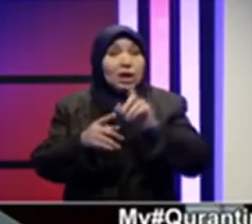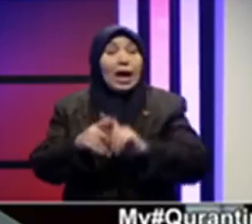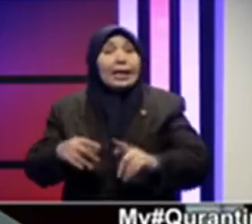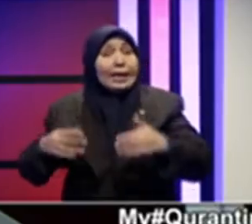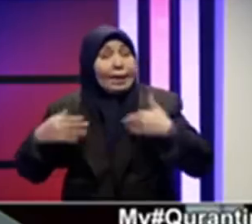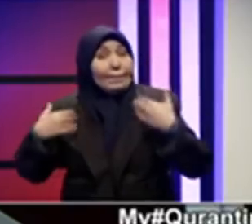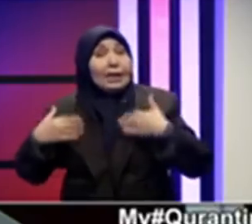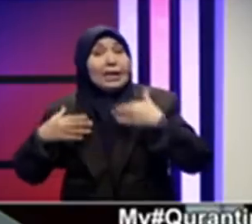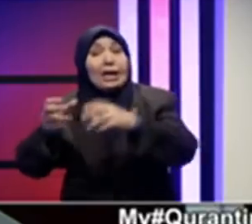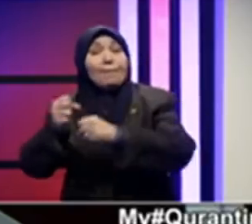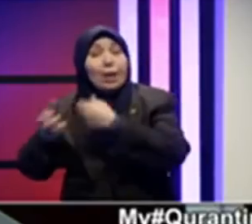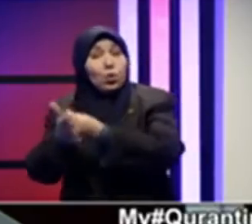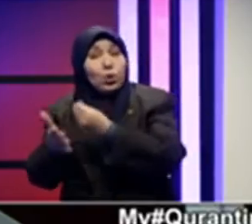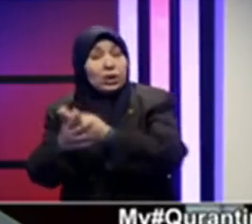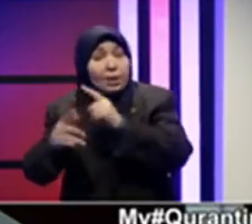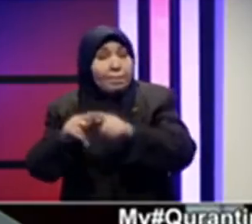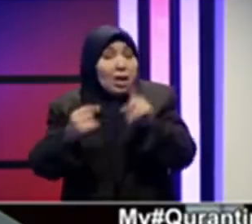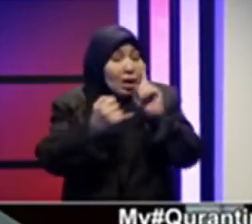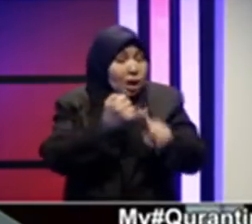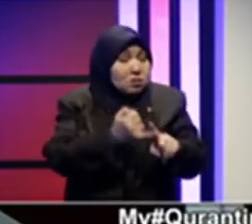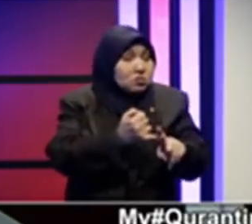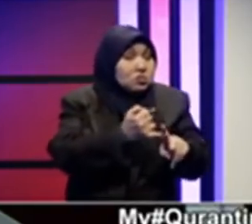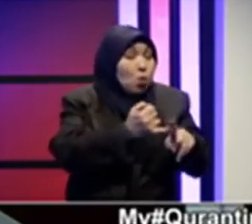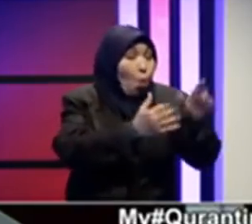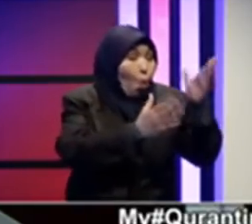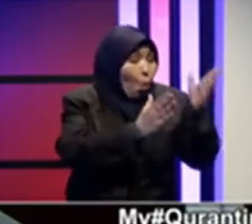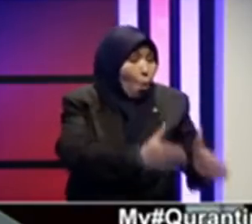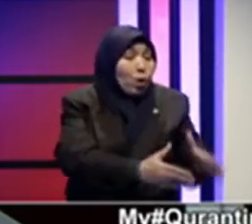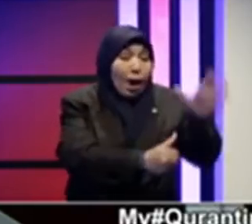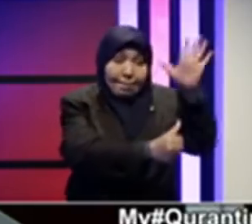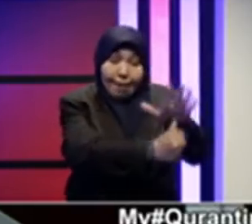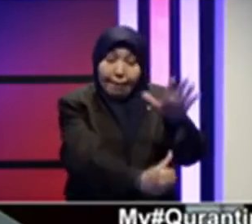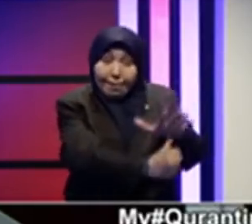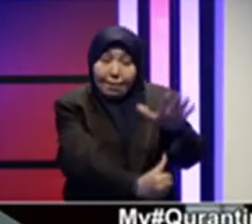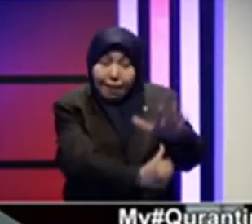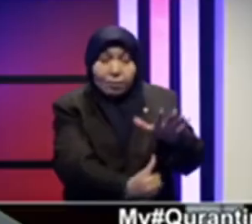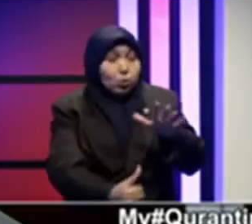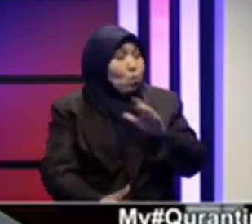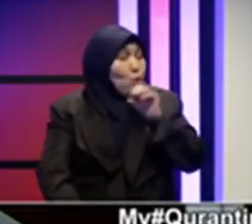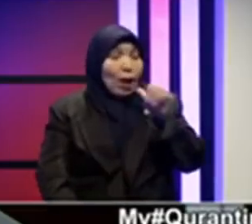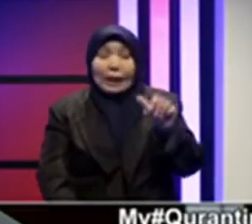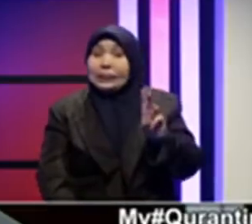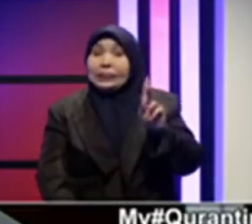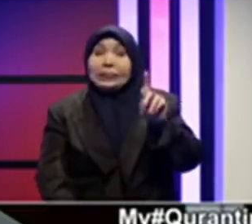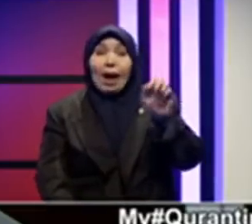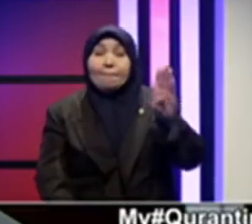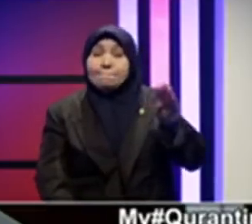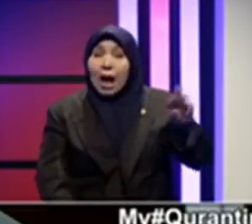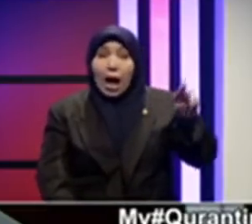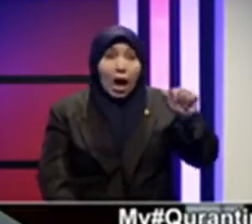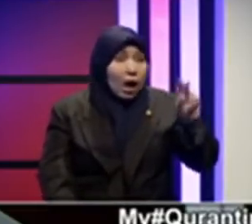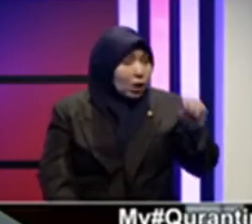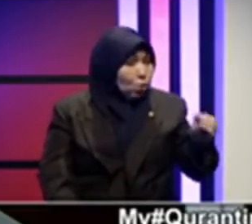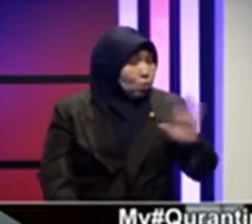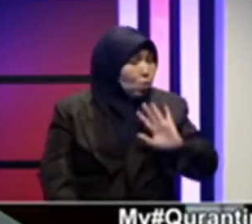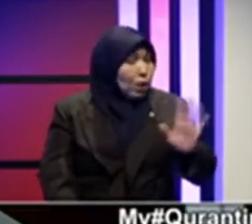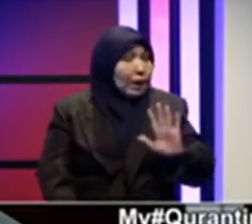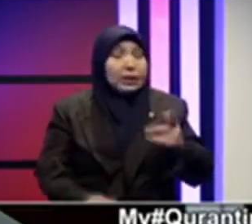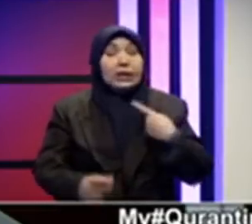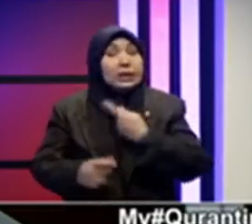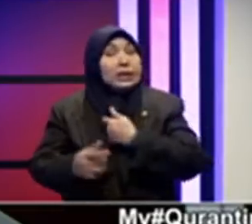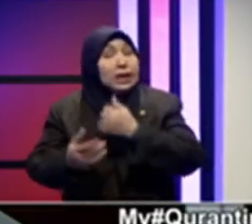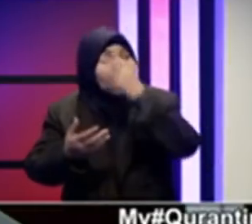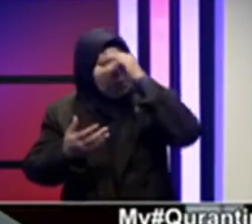akhirnya orang kecam. Tak mulia. Itu bukan tuhbarun. Tuhbarun ini ialah kita gembira dan kita dimuliakan kerana